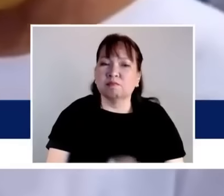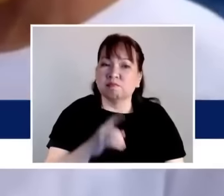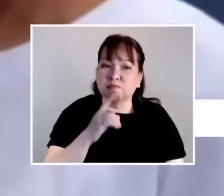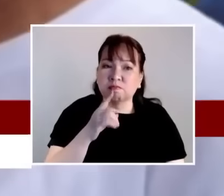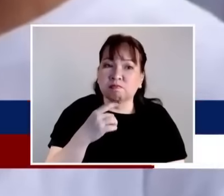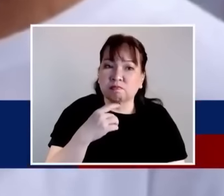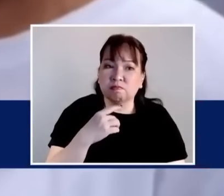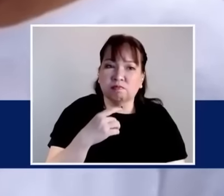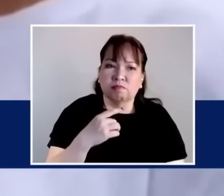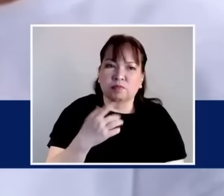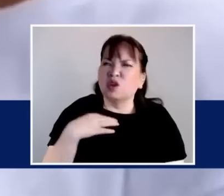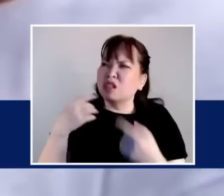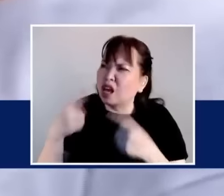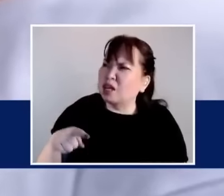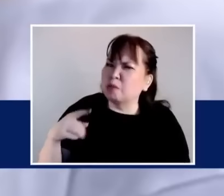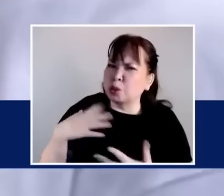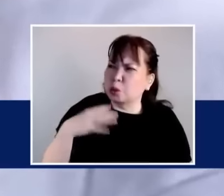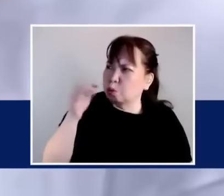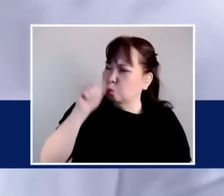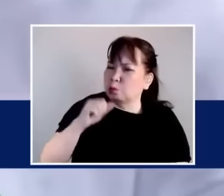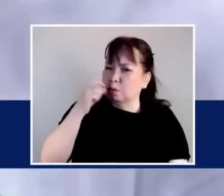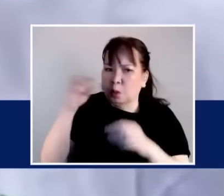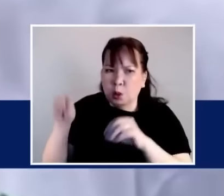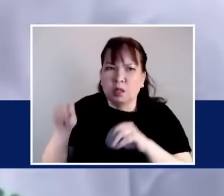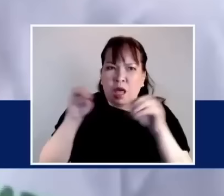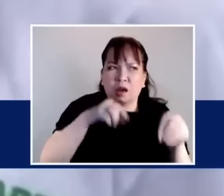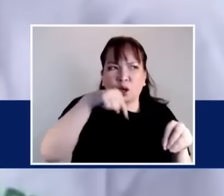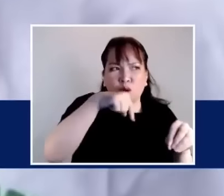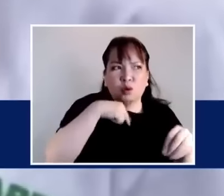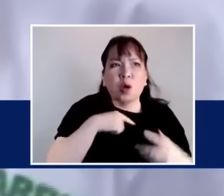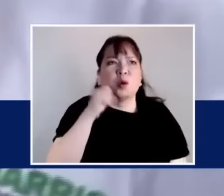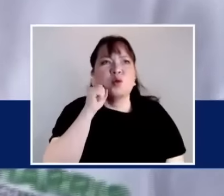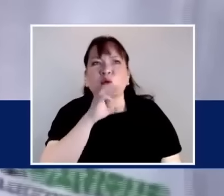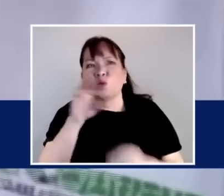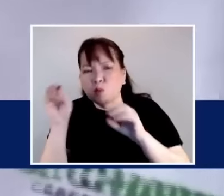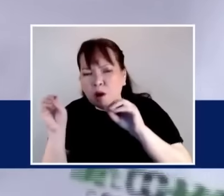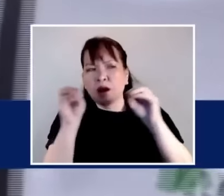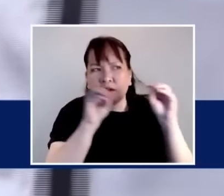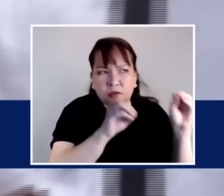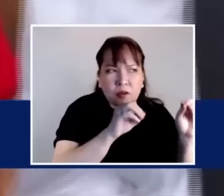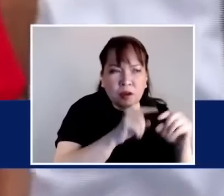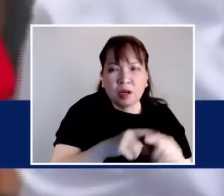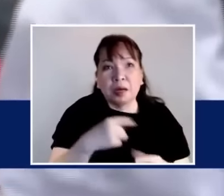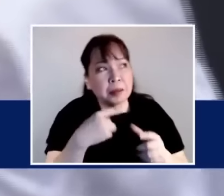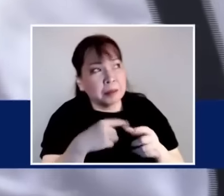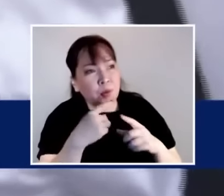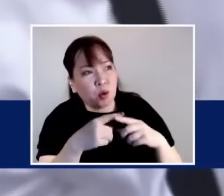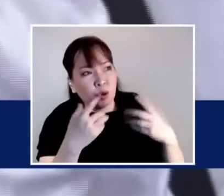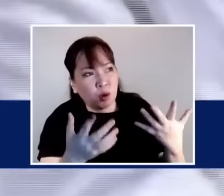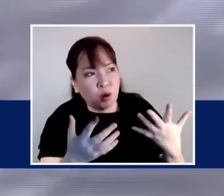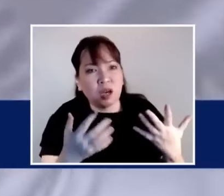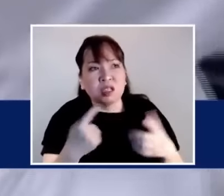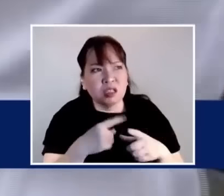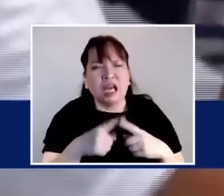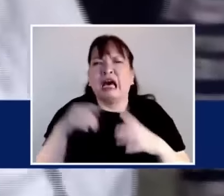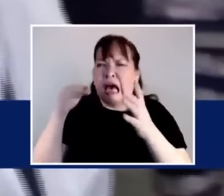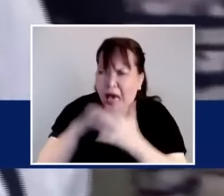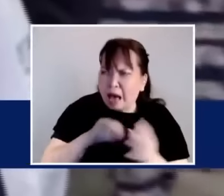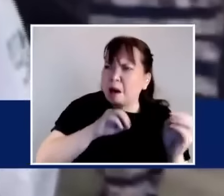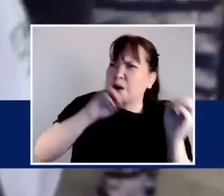Tapos, ano nangyari? Pinalipat kami dito, kay dito daw. Senior daw, dito. Tapos, senior na po. Ngayon, sana naman daw. Doon na po na